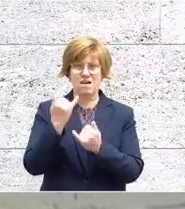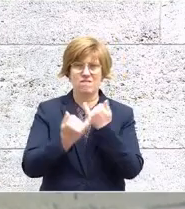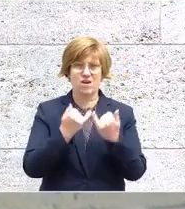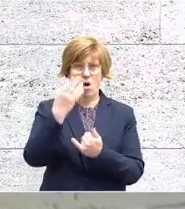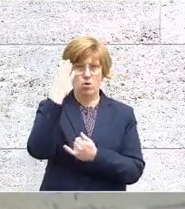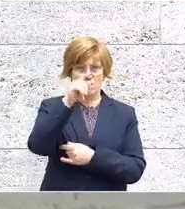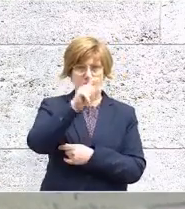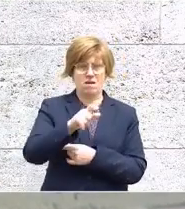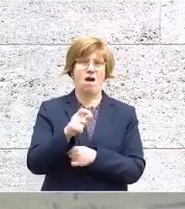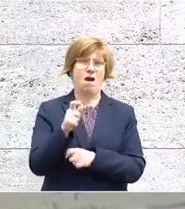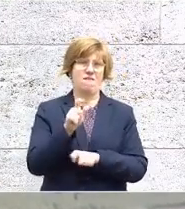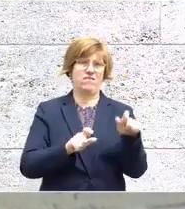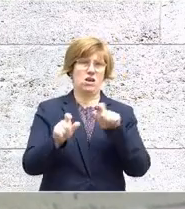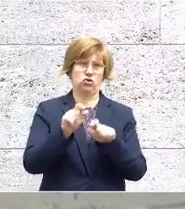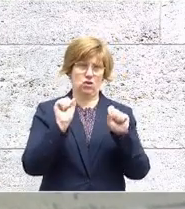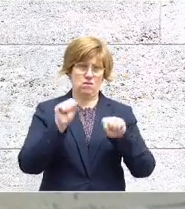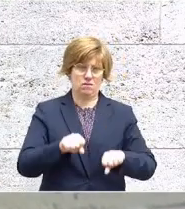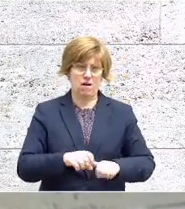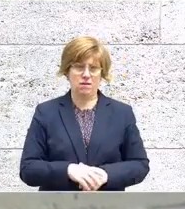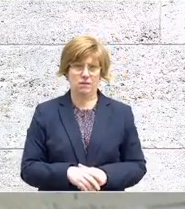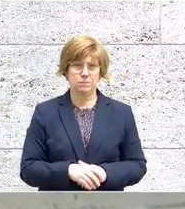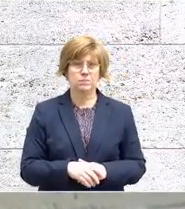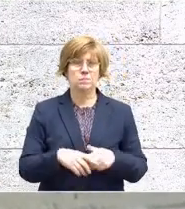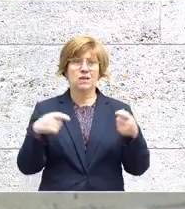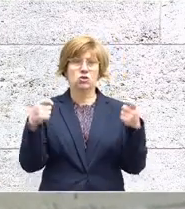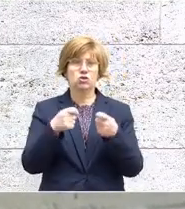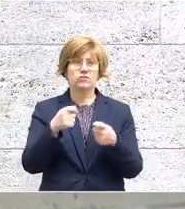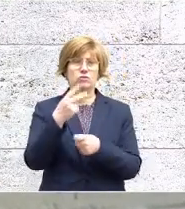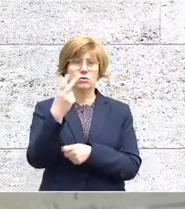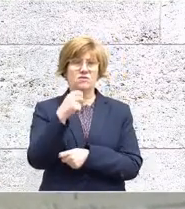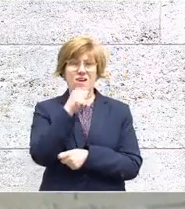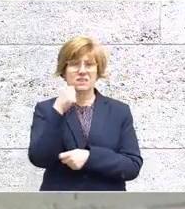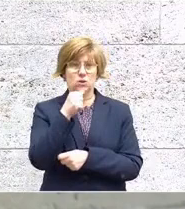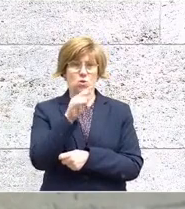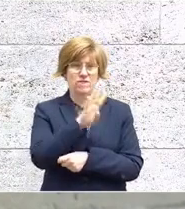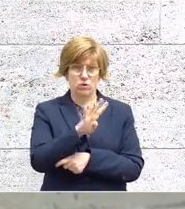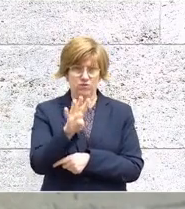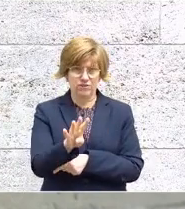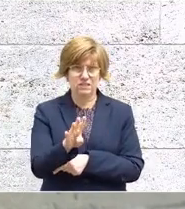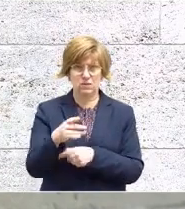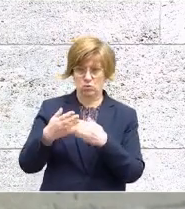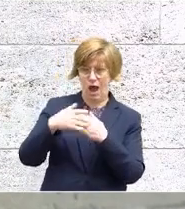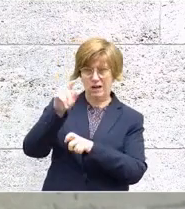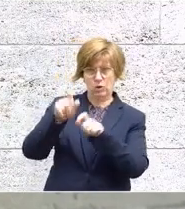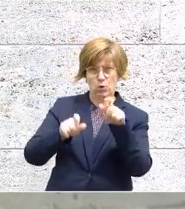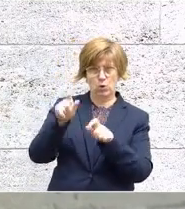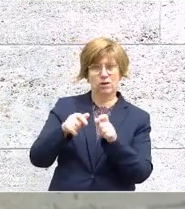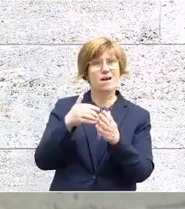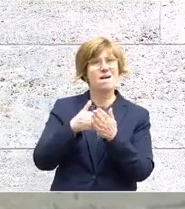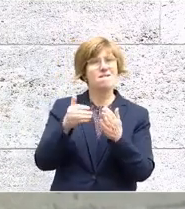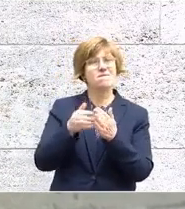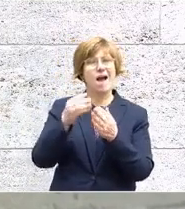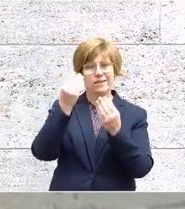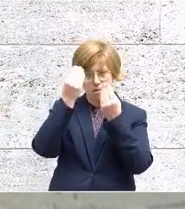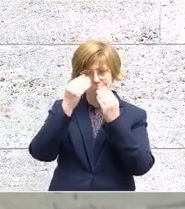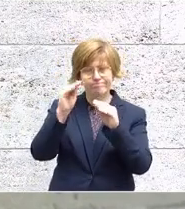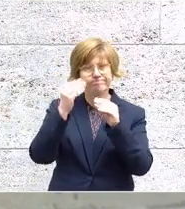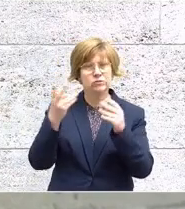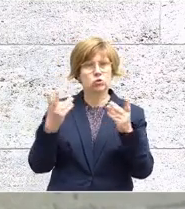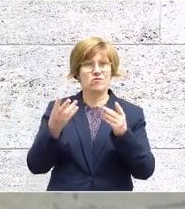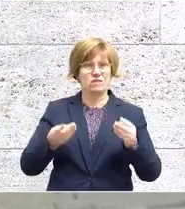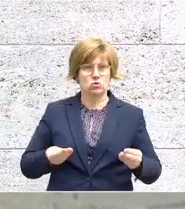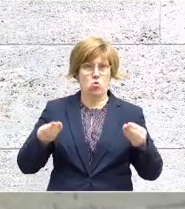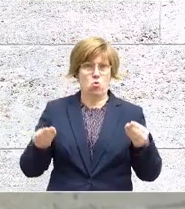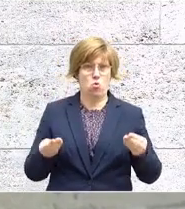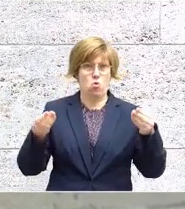Frauen und Männer aus dem Widerstand geben. Die Stiftung 20. Juli 1944 und die Angehörigen werden weiterhin ihren Beitrag dazu